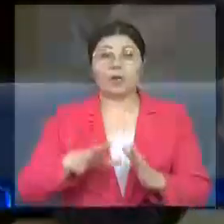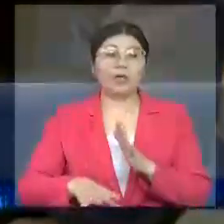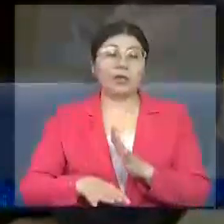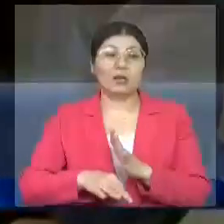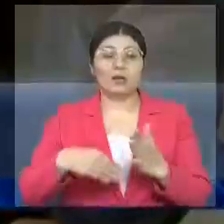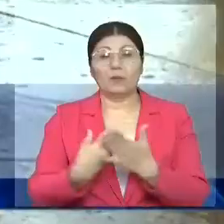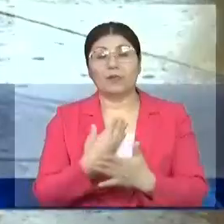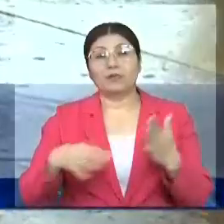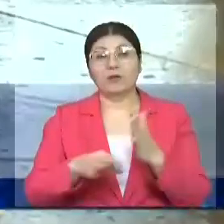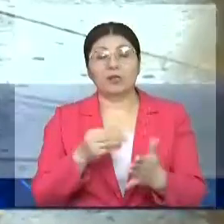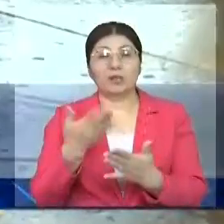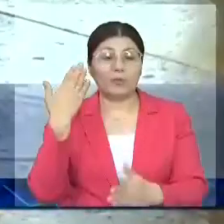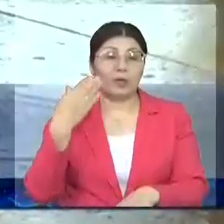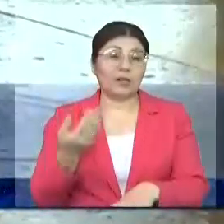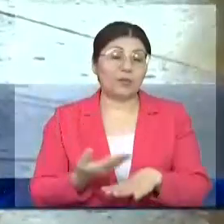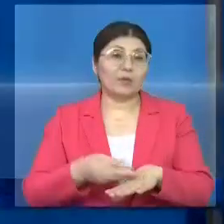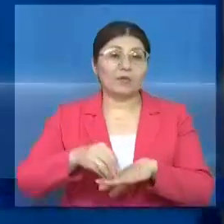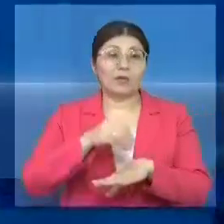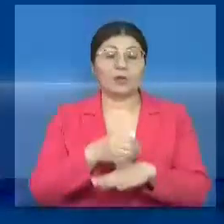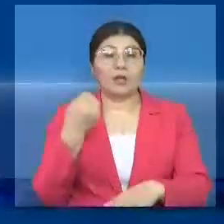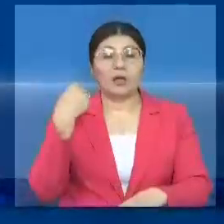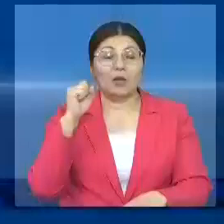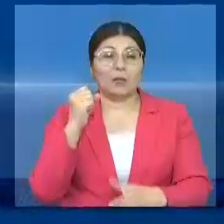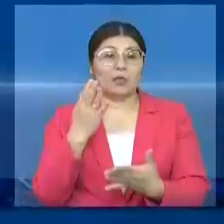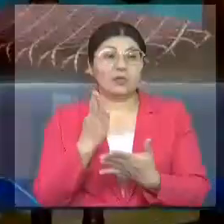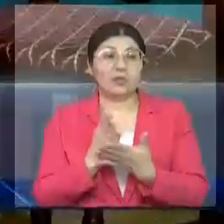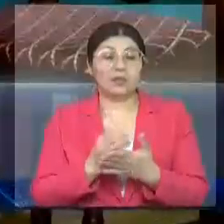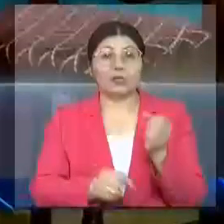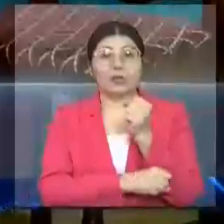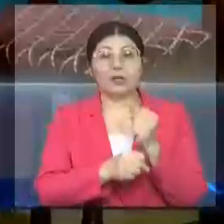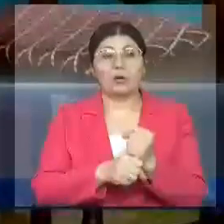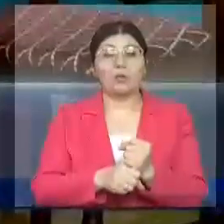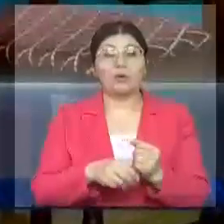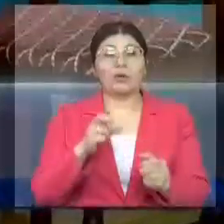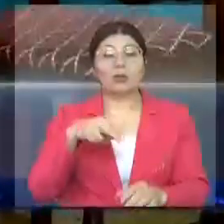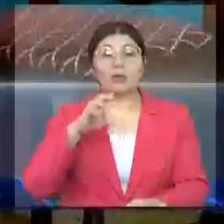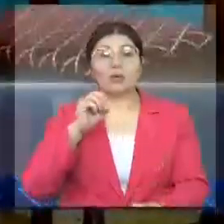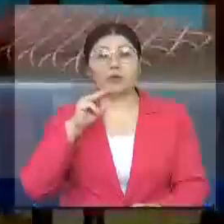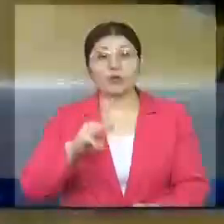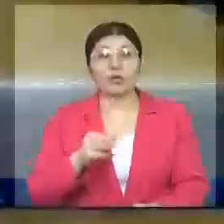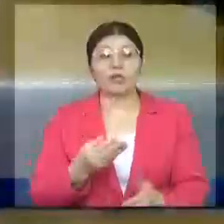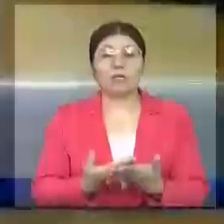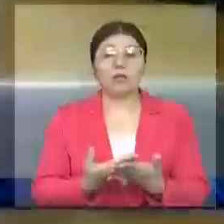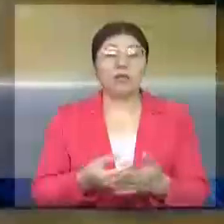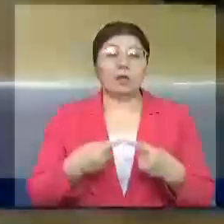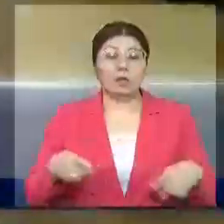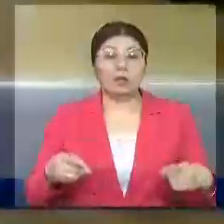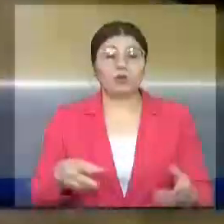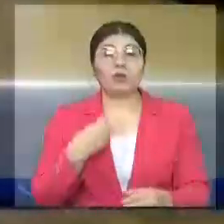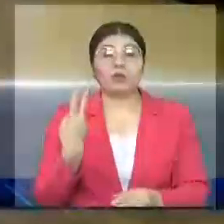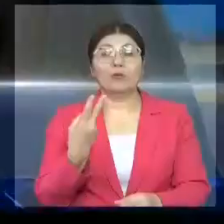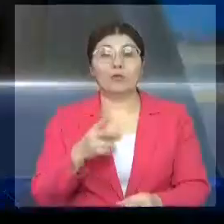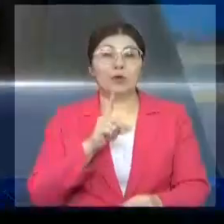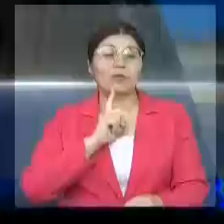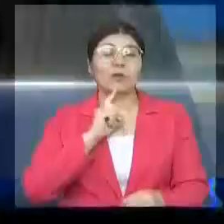переизбраны 5 бывших акимов. В числе победителей – госслужащие, работники бюджетных организаций и коммерческой структуры, а также 2